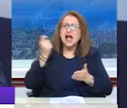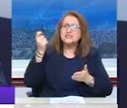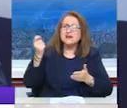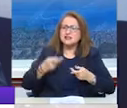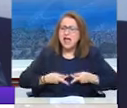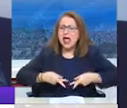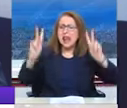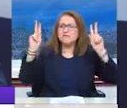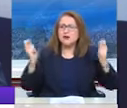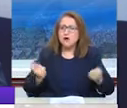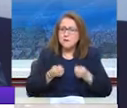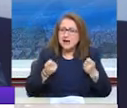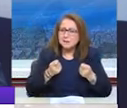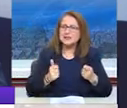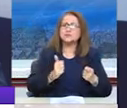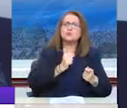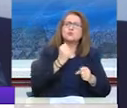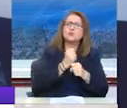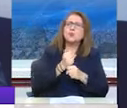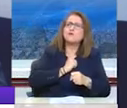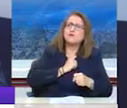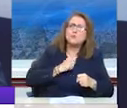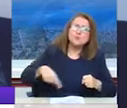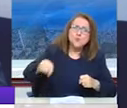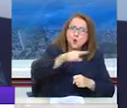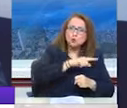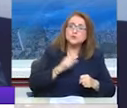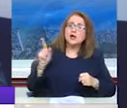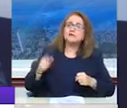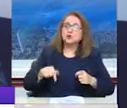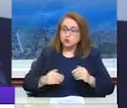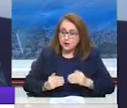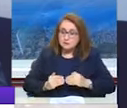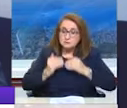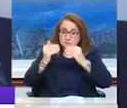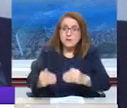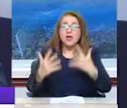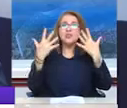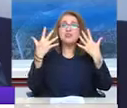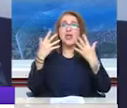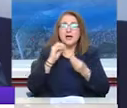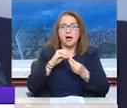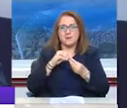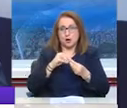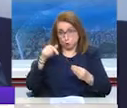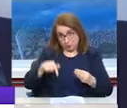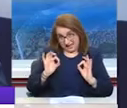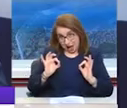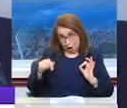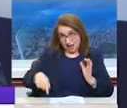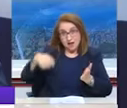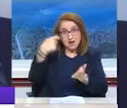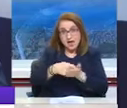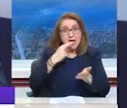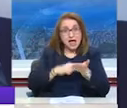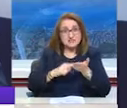των αυτοαπασχολουμένων και των αγροτών, απαιτητών μέχρι 31 Τρίτου, στις 10 Απριλίου 2020, και έτσι θα δίνεται